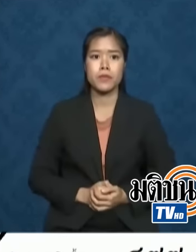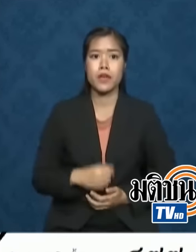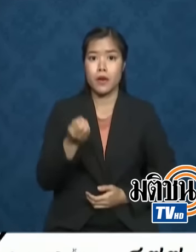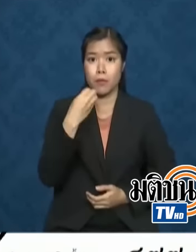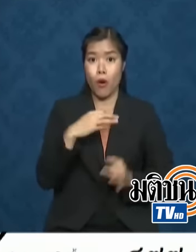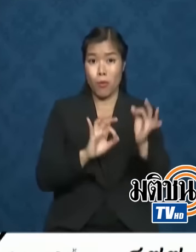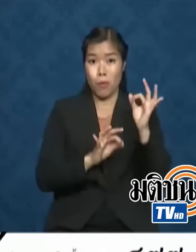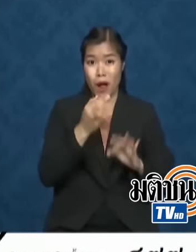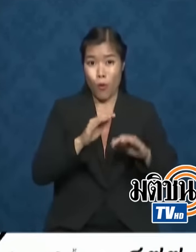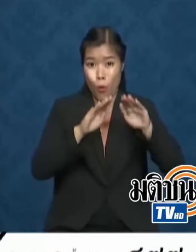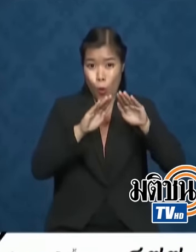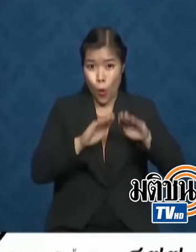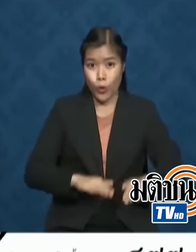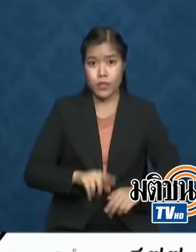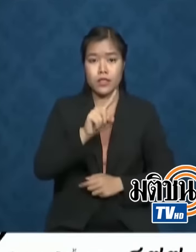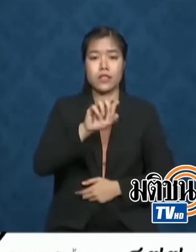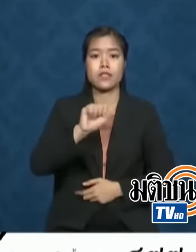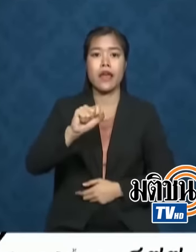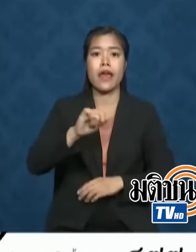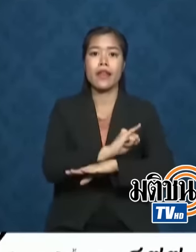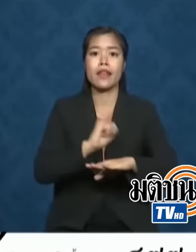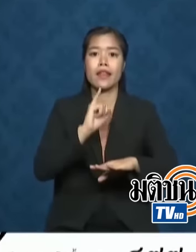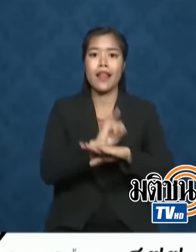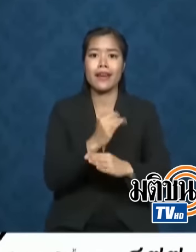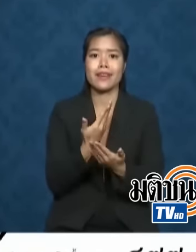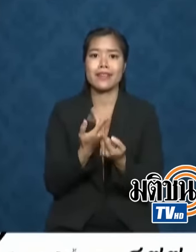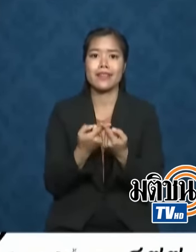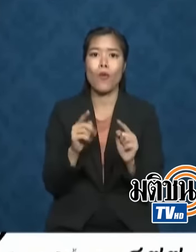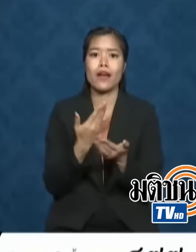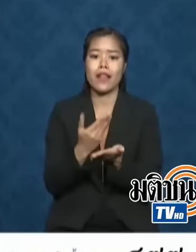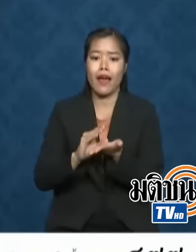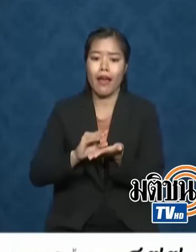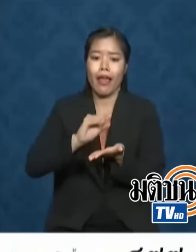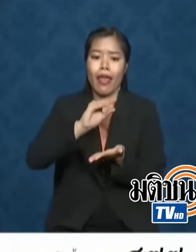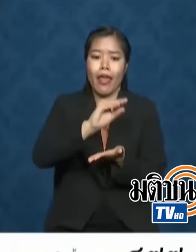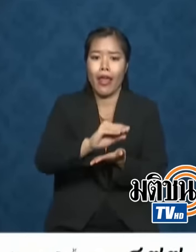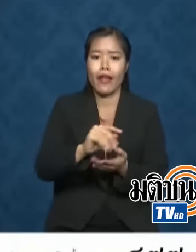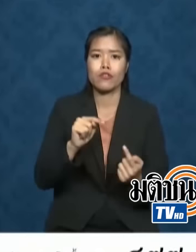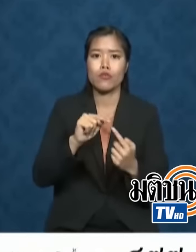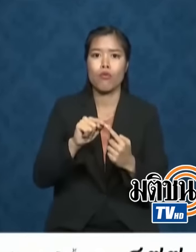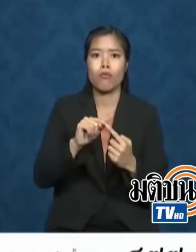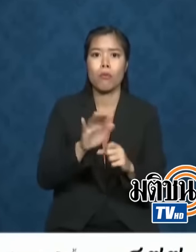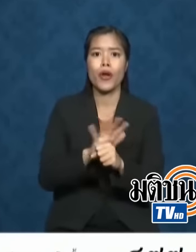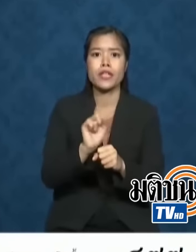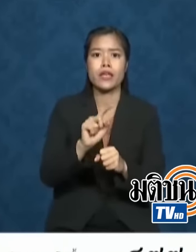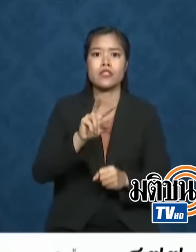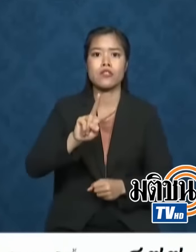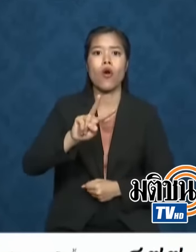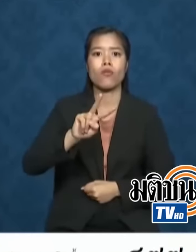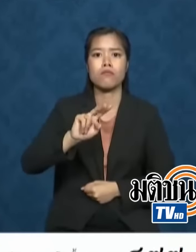ไว้ 100,000 ไร่แต่ตั้งงบประมาณมาแค่ 20,000 ไร่อ้าวเฮ้ยไม่เหมือนที่คุยกัน